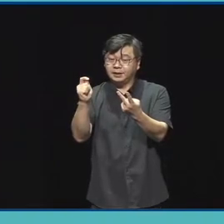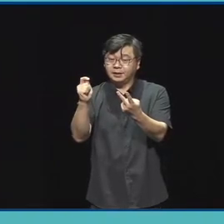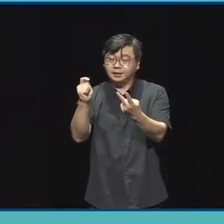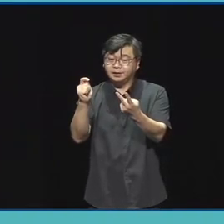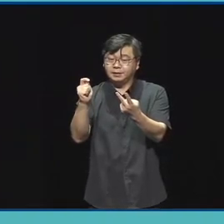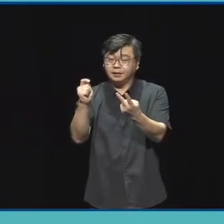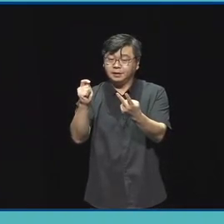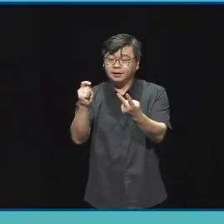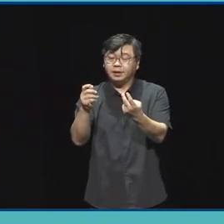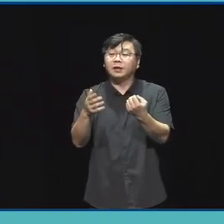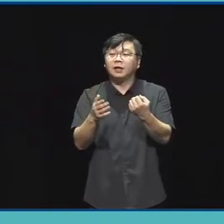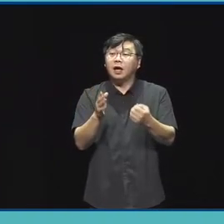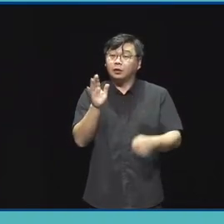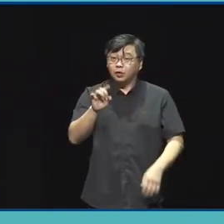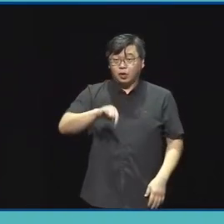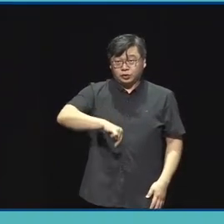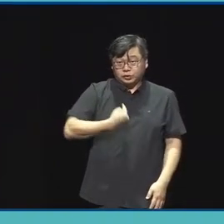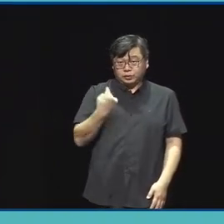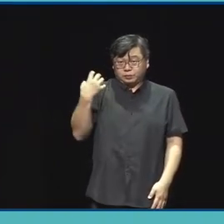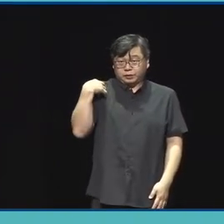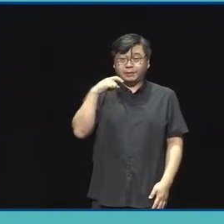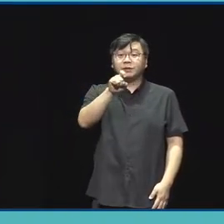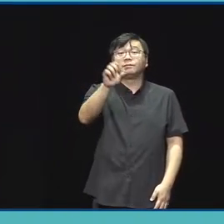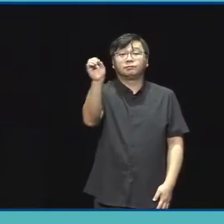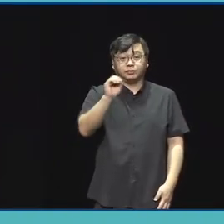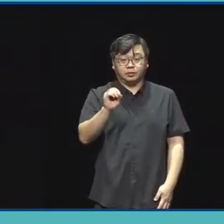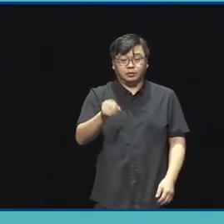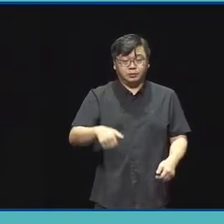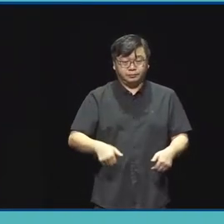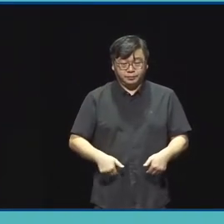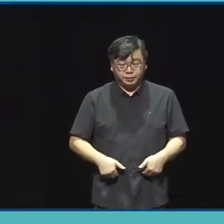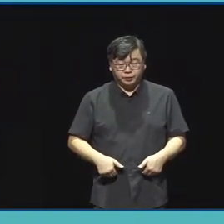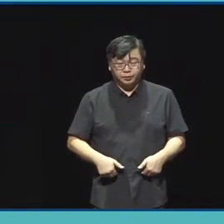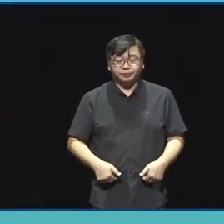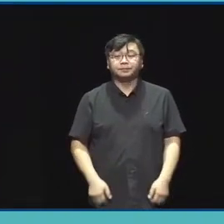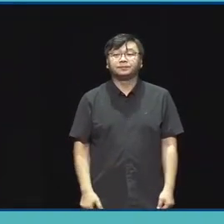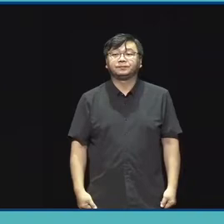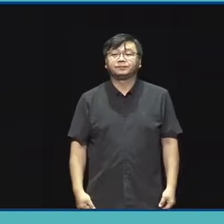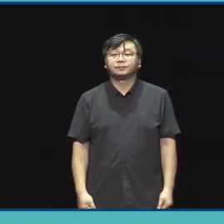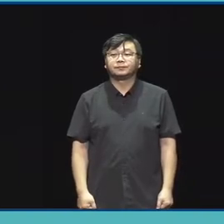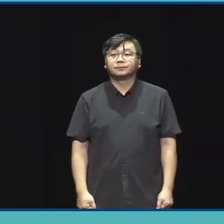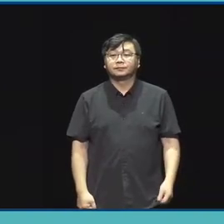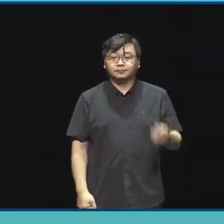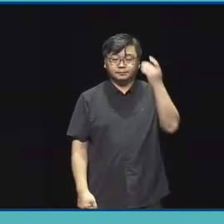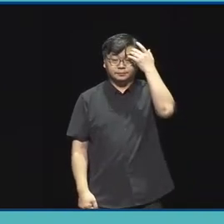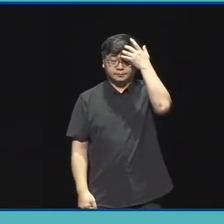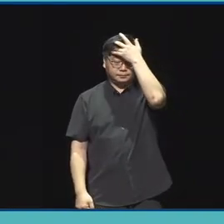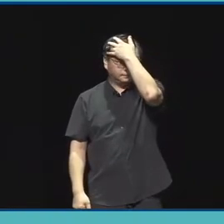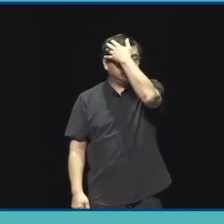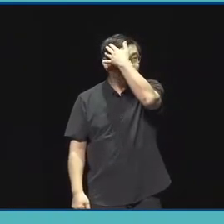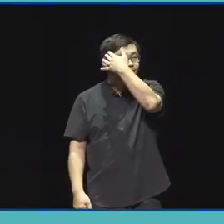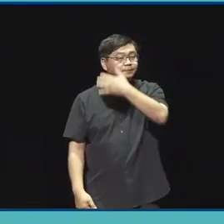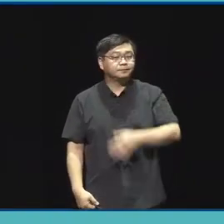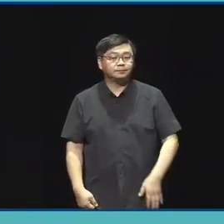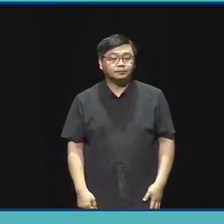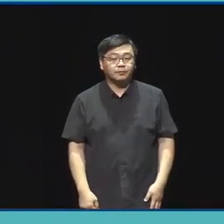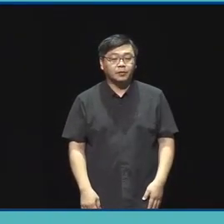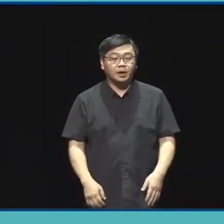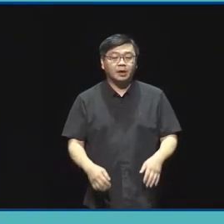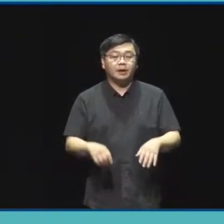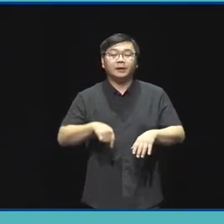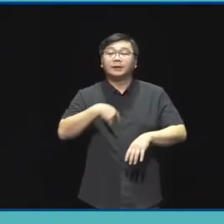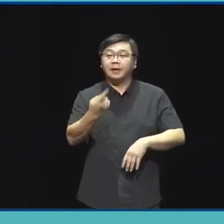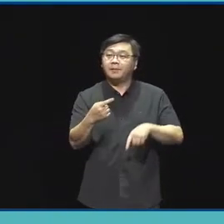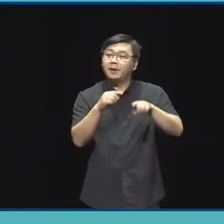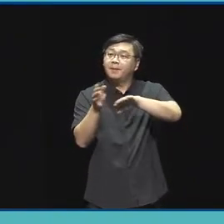사업도 총사업 10%의 자부담 의무가 있고 한다는 점을 좀 참고해 주시기 바랍니다 비평사업입니다